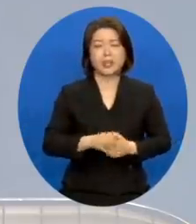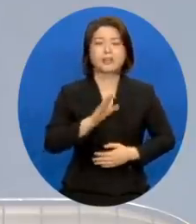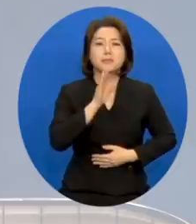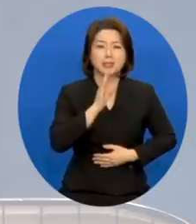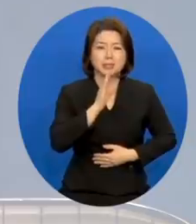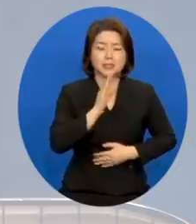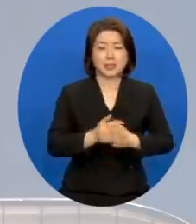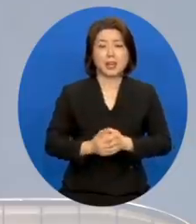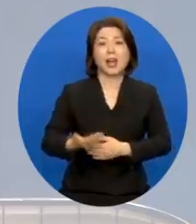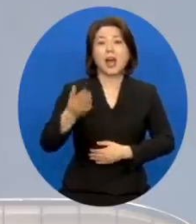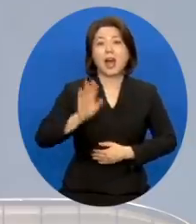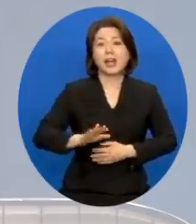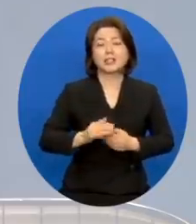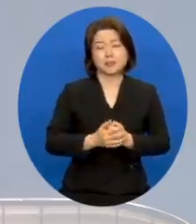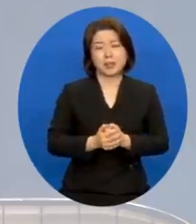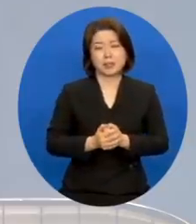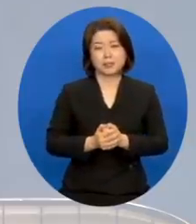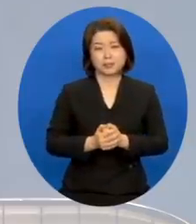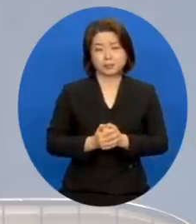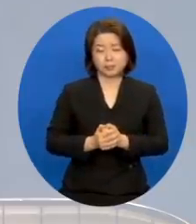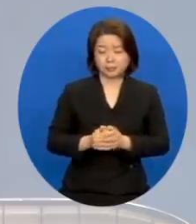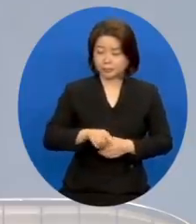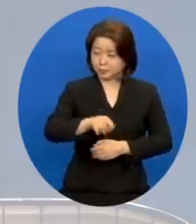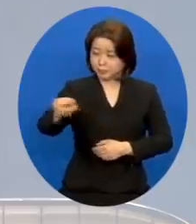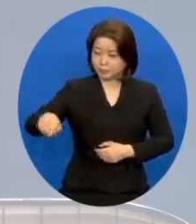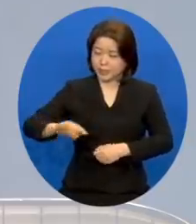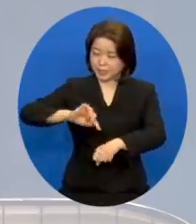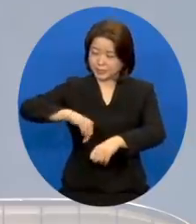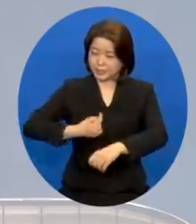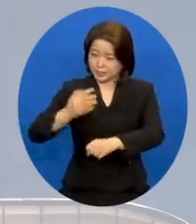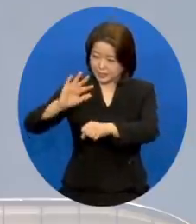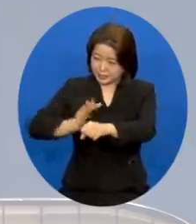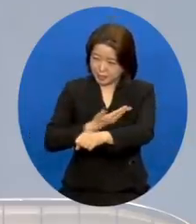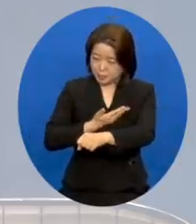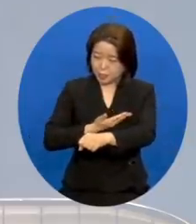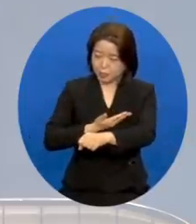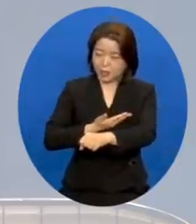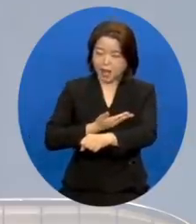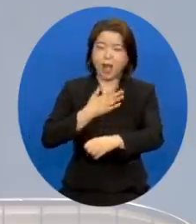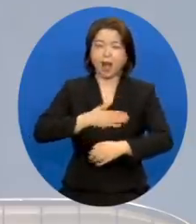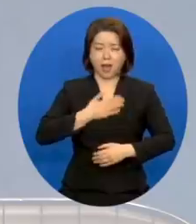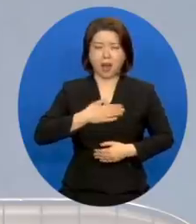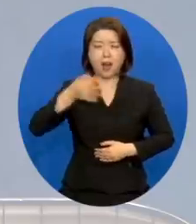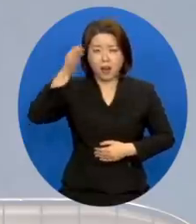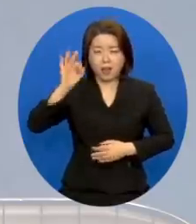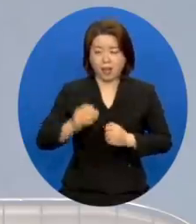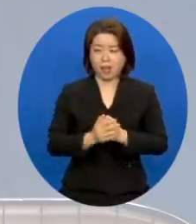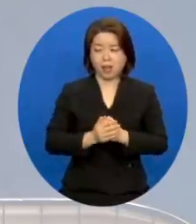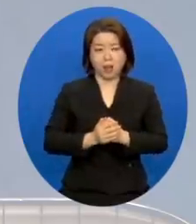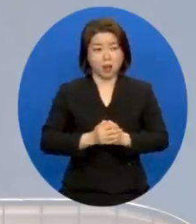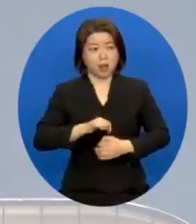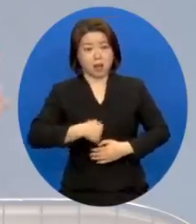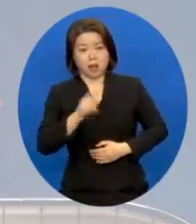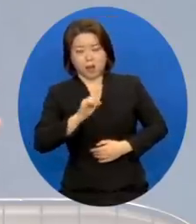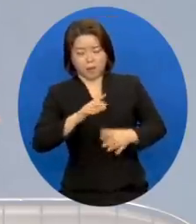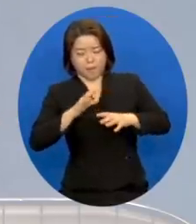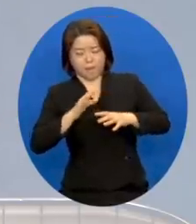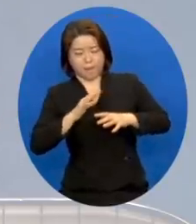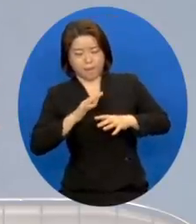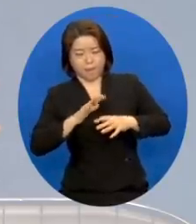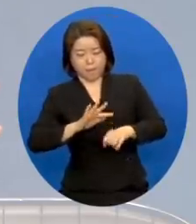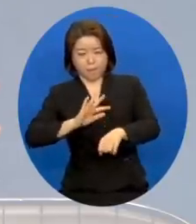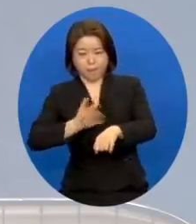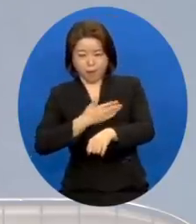그러나 그들이 자기들이 잘못한 것을 깨달았어요 얼마나 자기들이 무서운 죄를 지었는지 알게